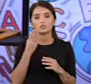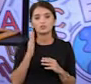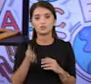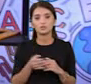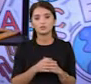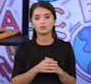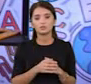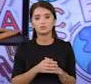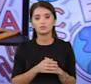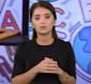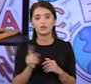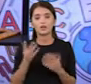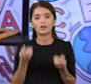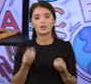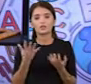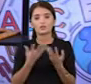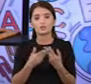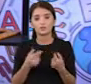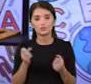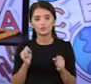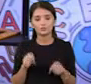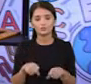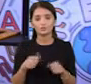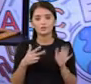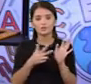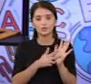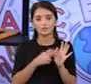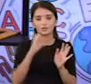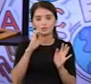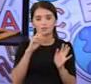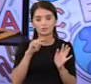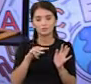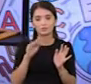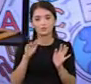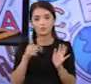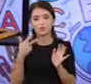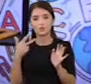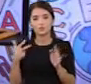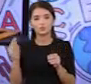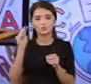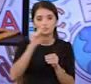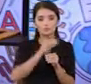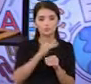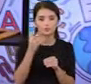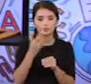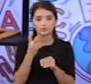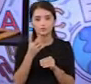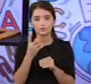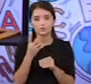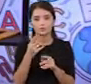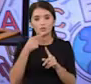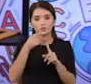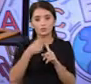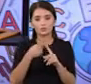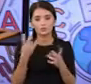teng? Buni qanday hisoblaysiz? Mana 8 santimetrli va bunga qaraganda 3 santimetr bo'lgani uchun